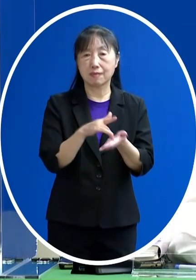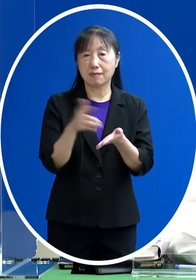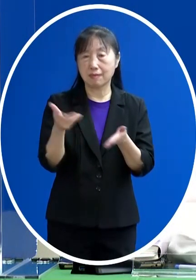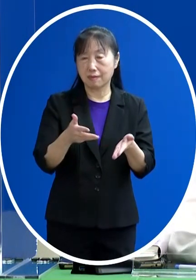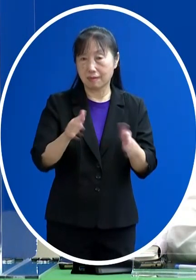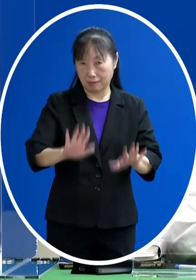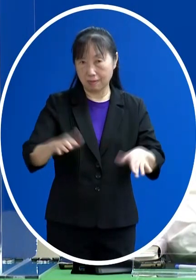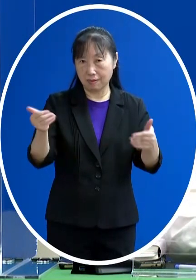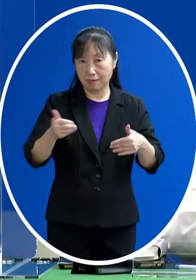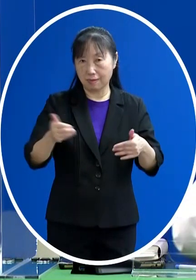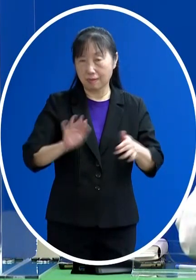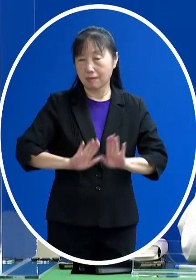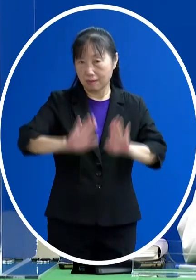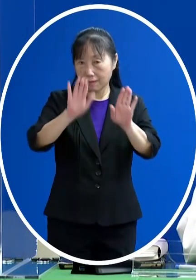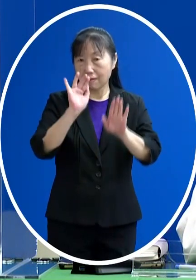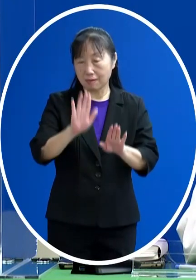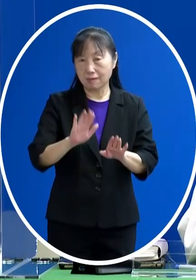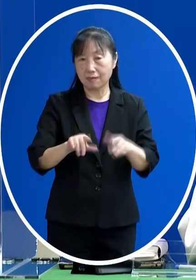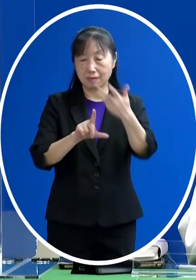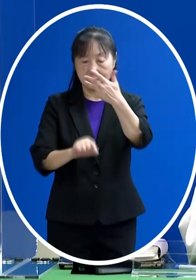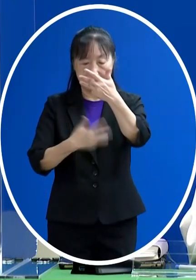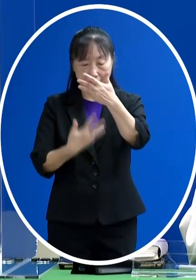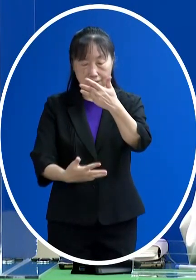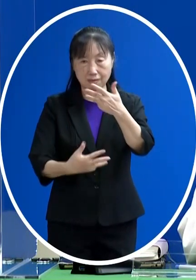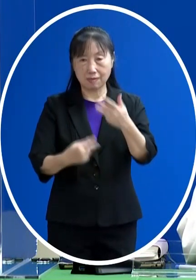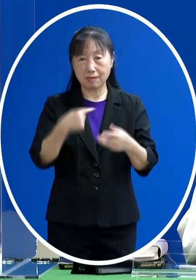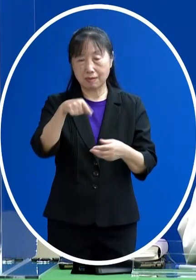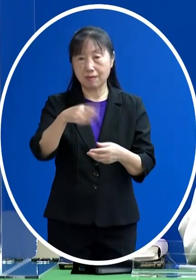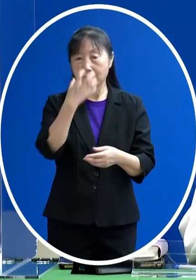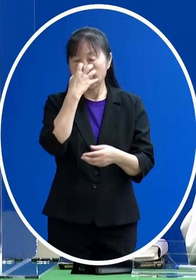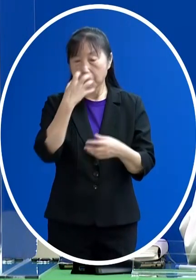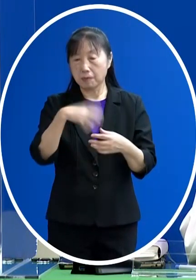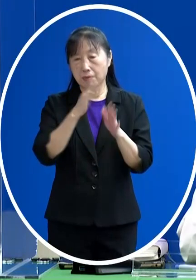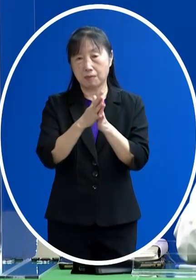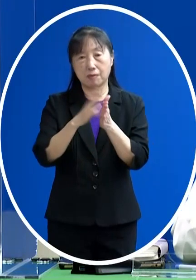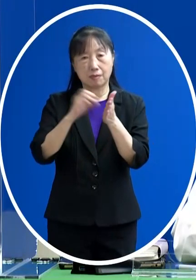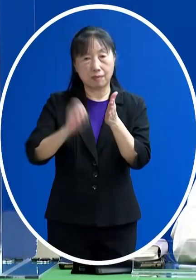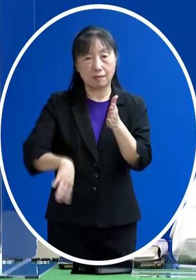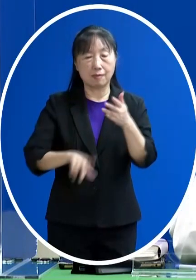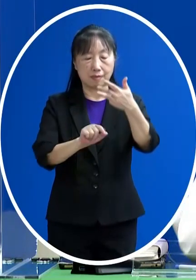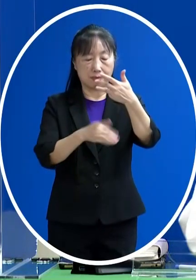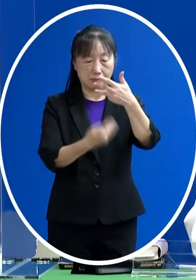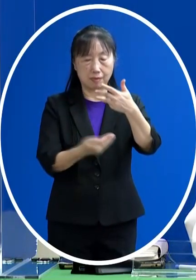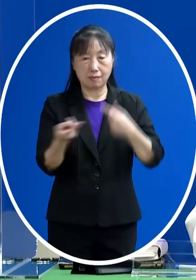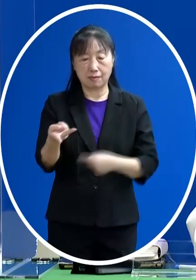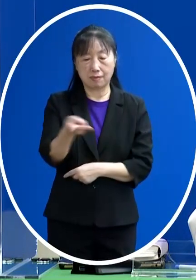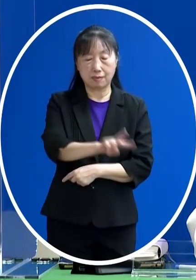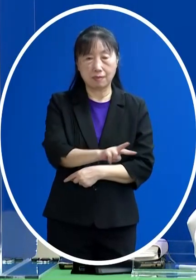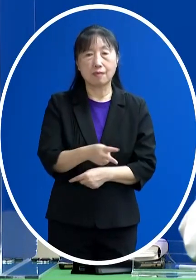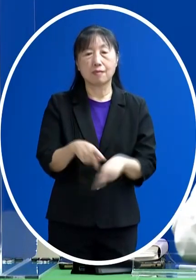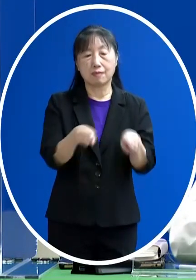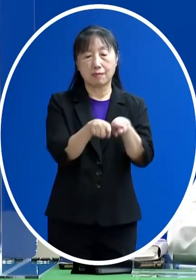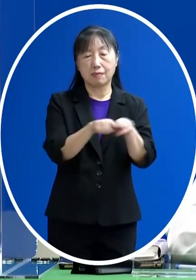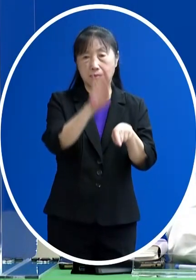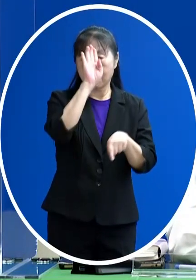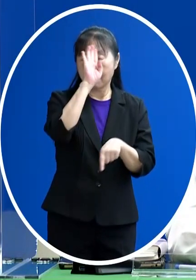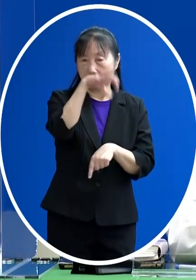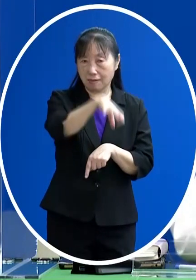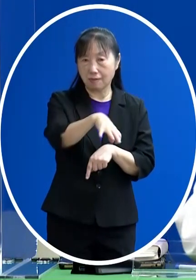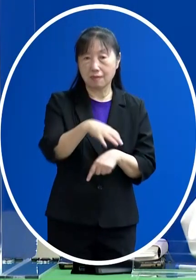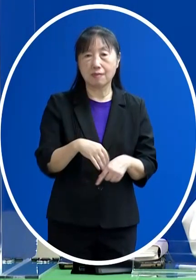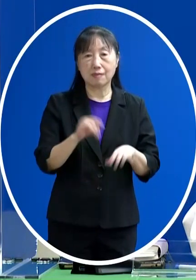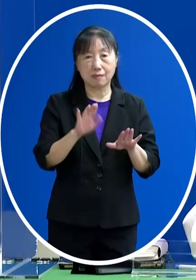况已经改善，有顺利的在8月8号拔管移除呼吸器，8月9号的时候转出加护病房到一般病房当